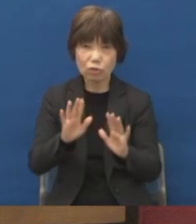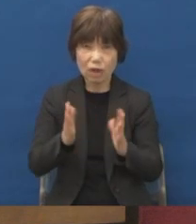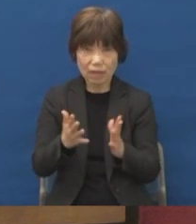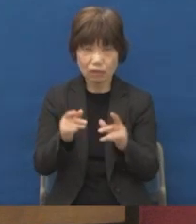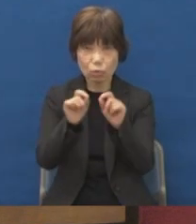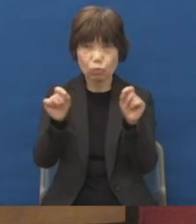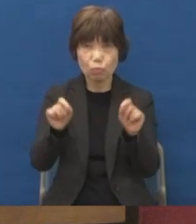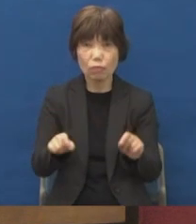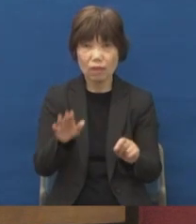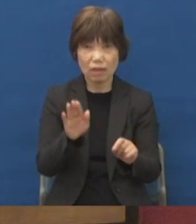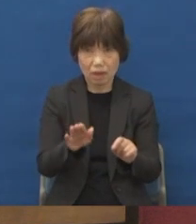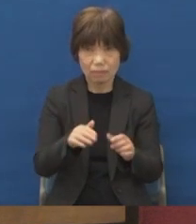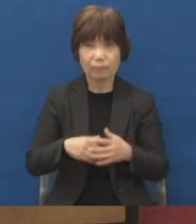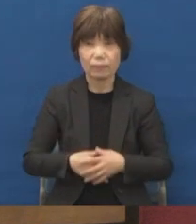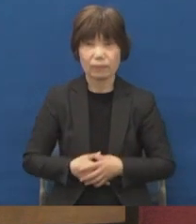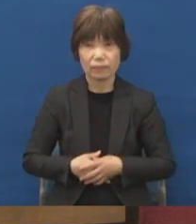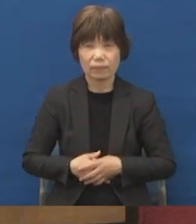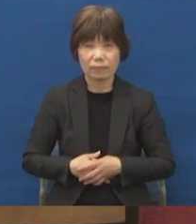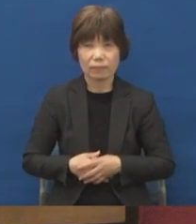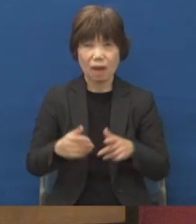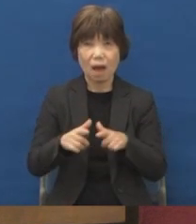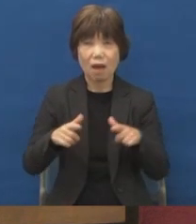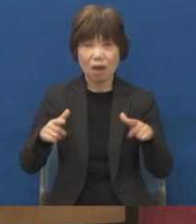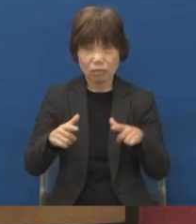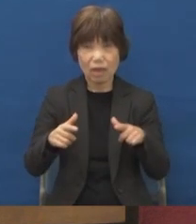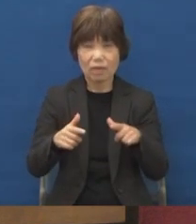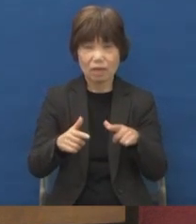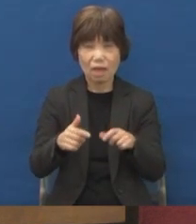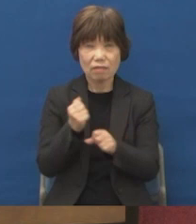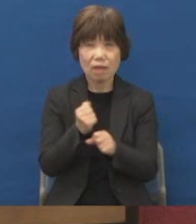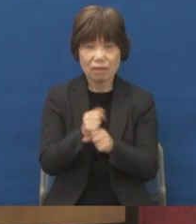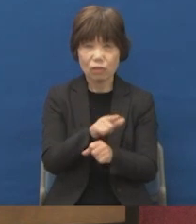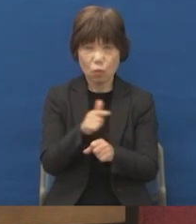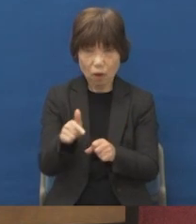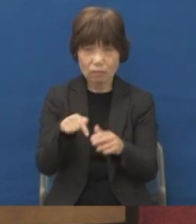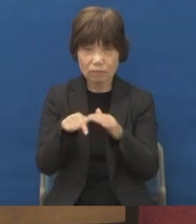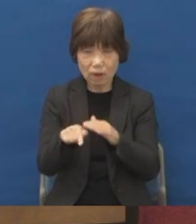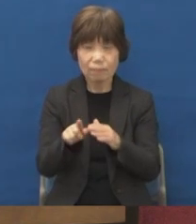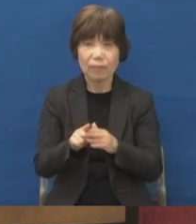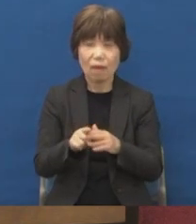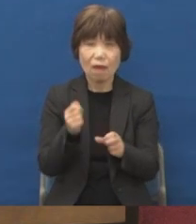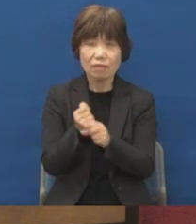です。拡大生産者責任とは、生産者が